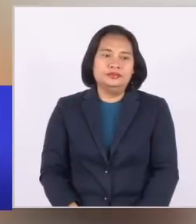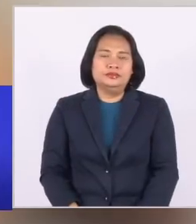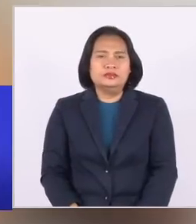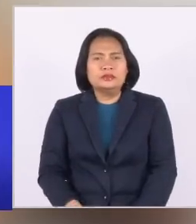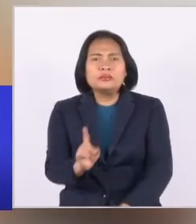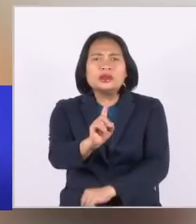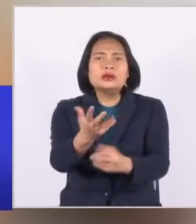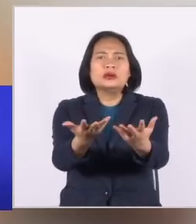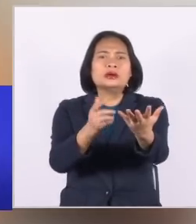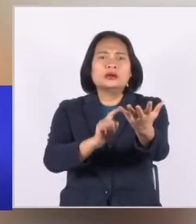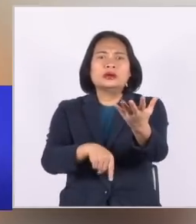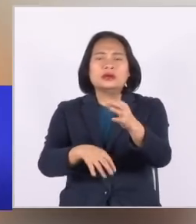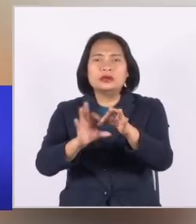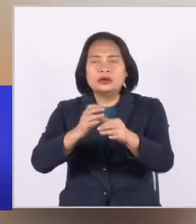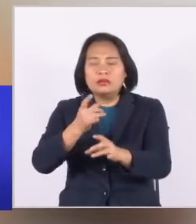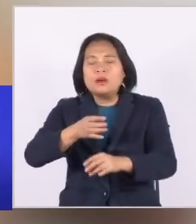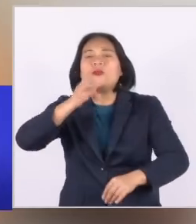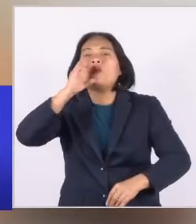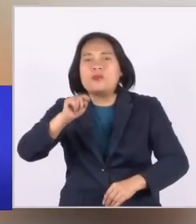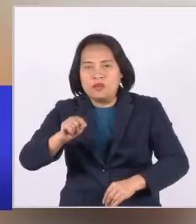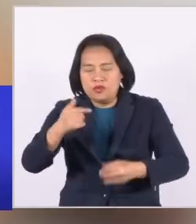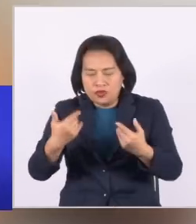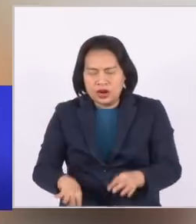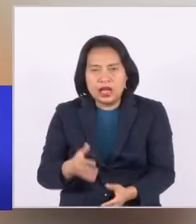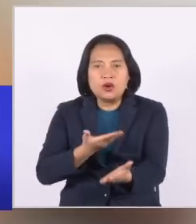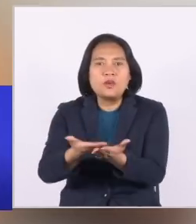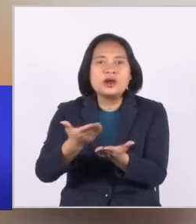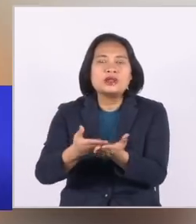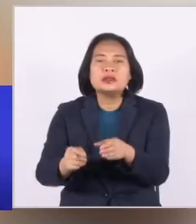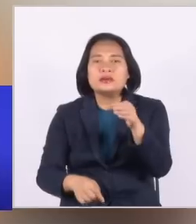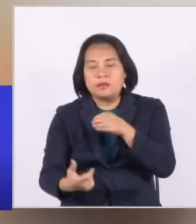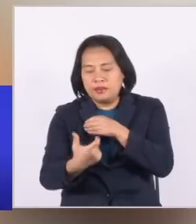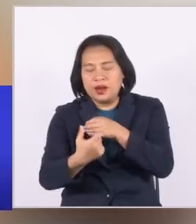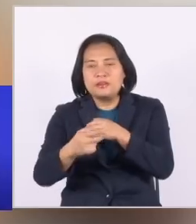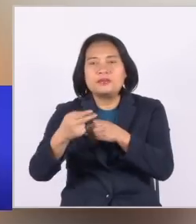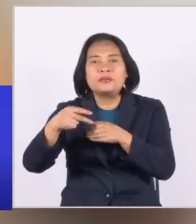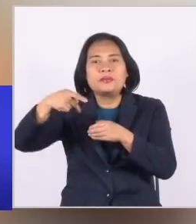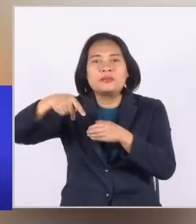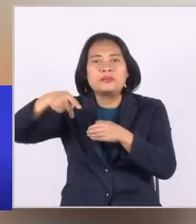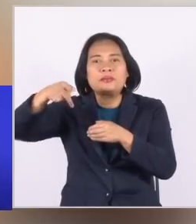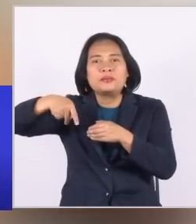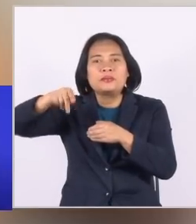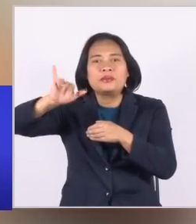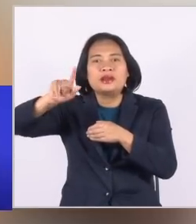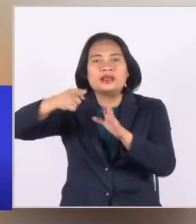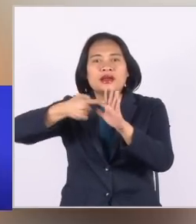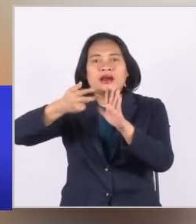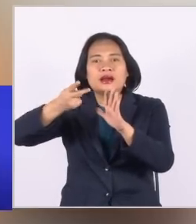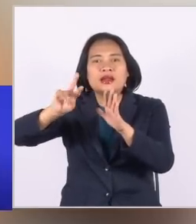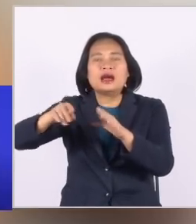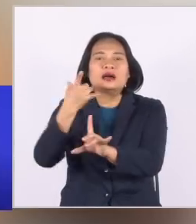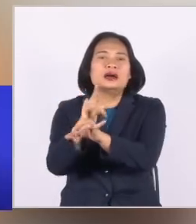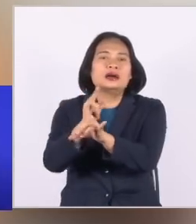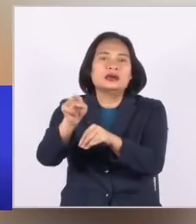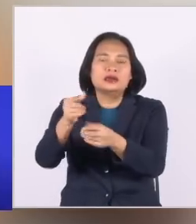ไม่รู้เพราะว่าฉันพญานาคไปนะคะตอนแรกบอกว่าจะซื้อพญานาคที่ร้านขายของชำเนี่ยบอกจะไปทำพิธีแต่สักพัก